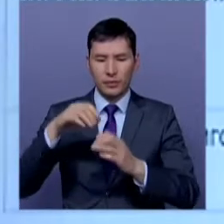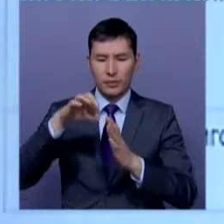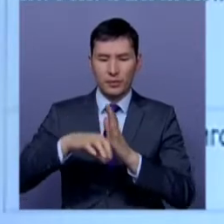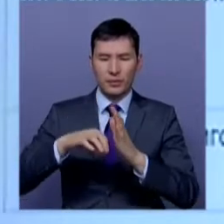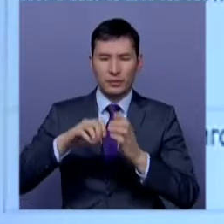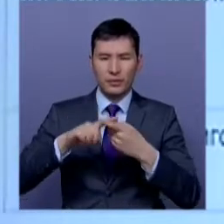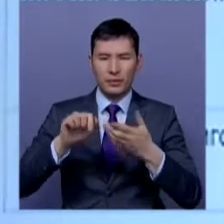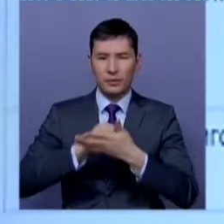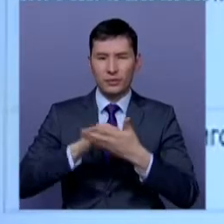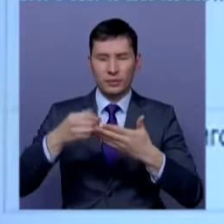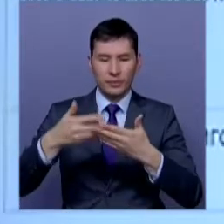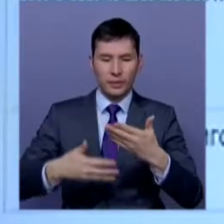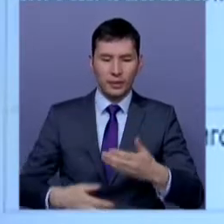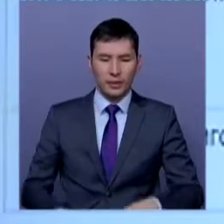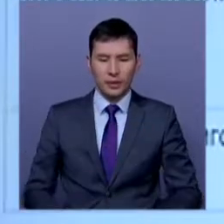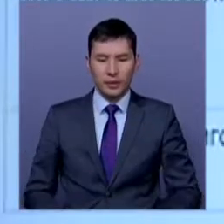толығымен әзірленді.